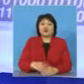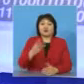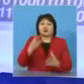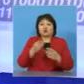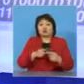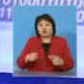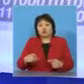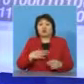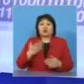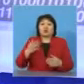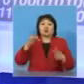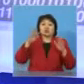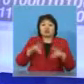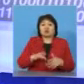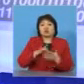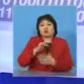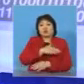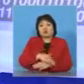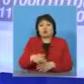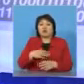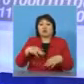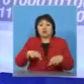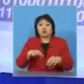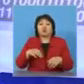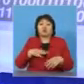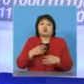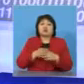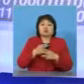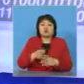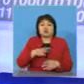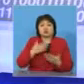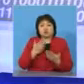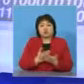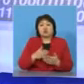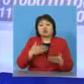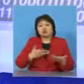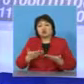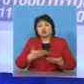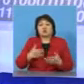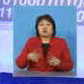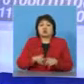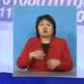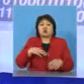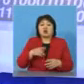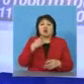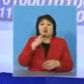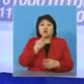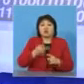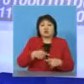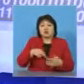Үш күннен бері толасы жауған қар қала көшелеріндегі көлік қозғалысына кедергі келтіруде. Жаяу жүргіншілердің де аяқ алысы